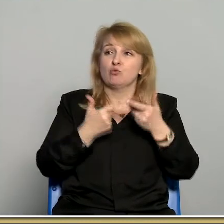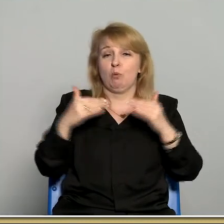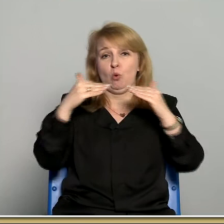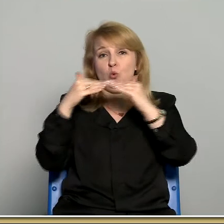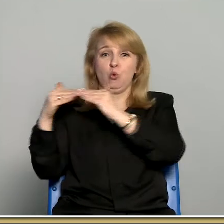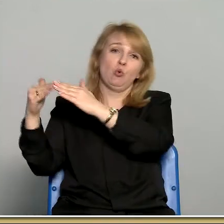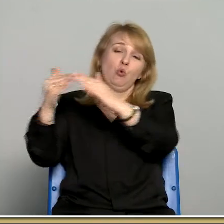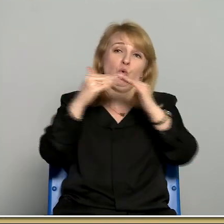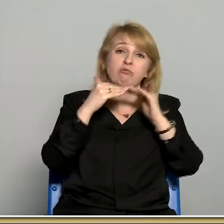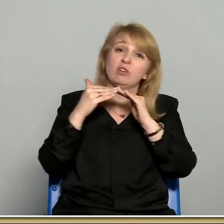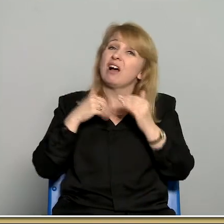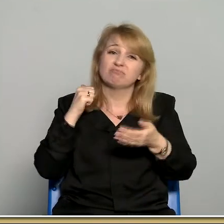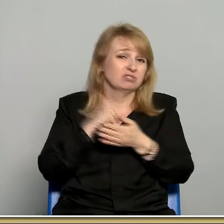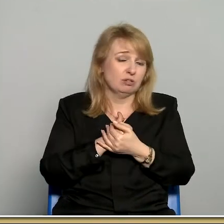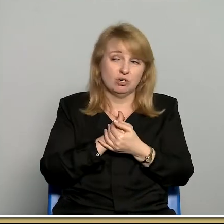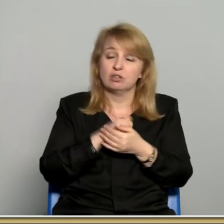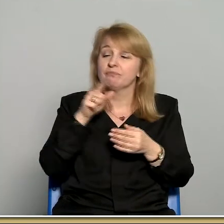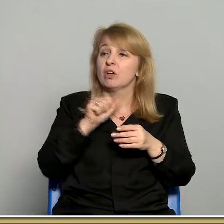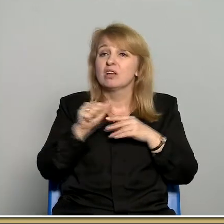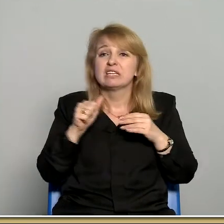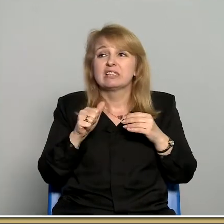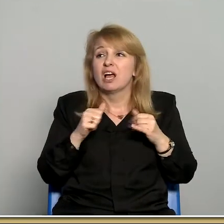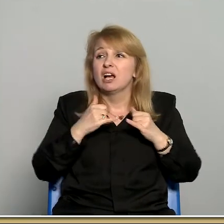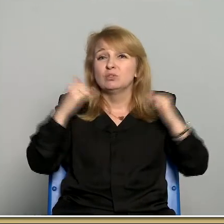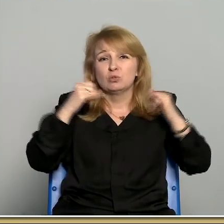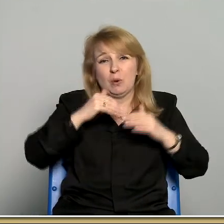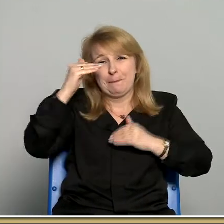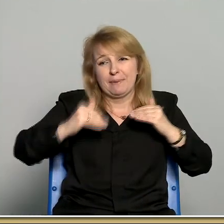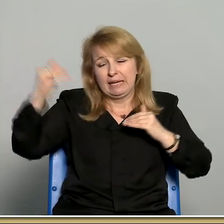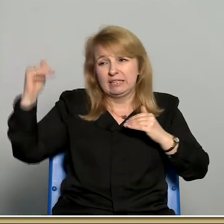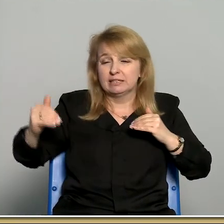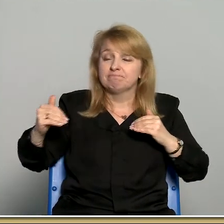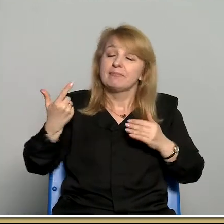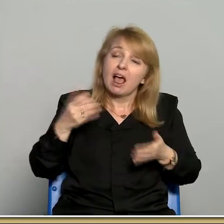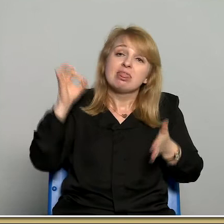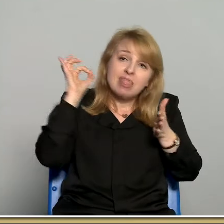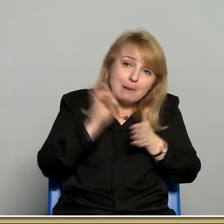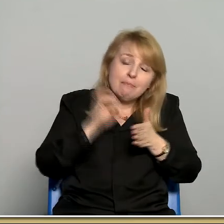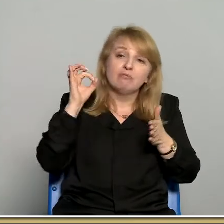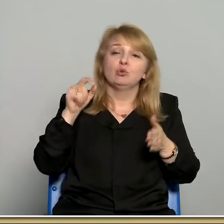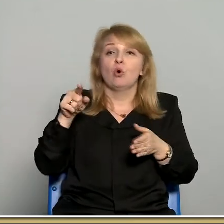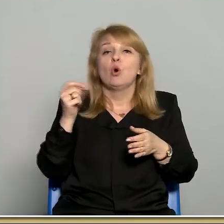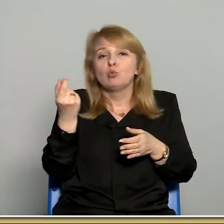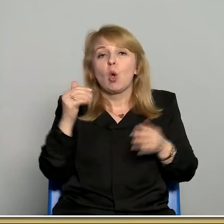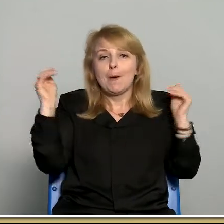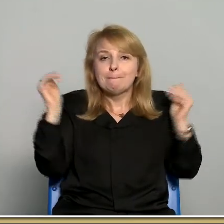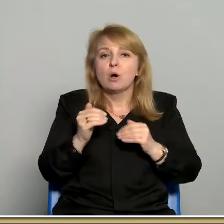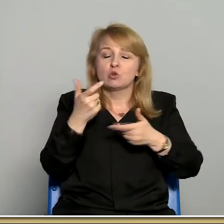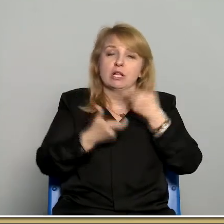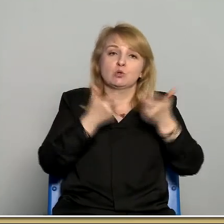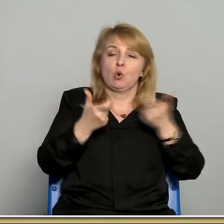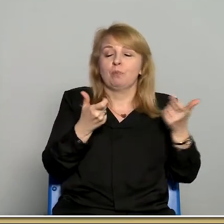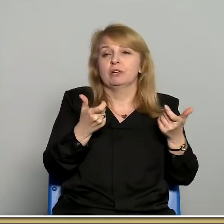niemożliwe ze względu na skalę dysproporcji. Natomiast z całą pewnością można to, można